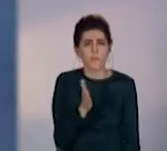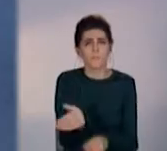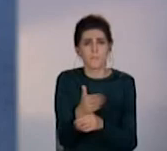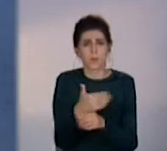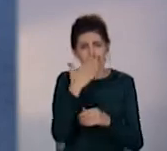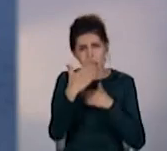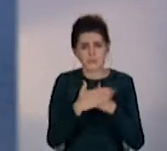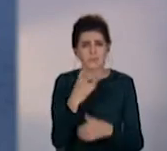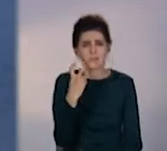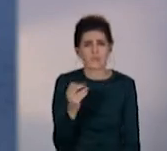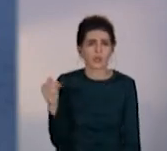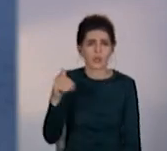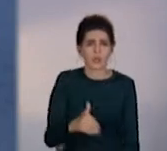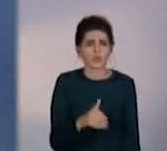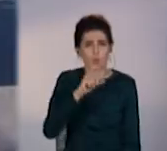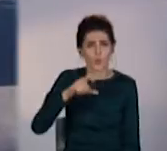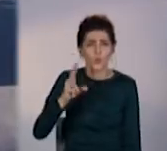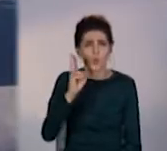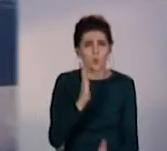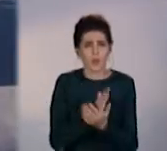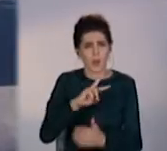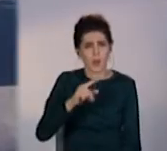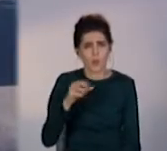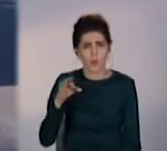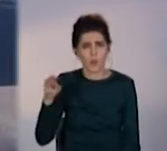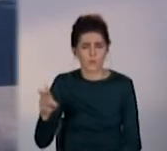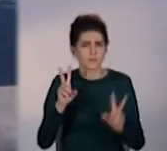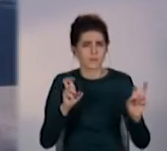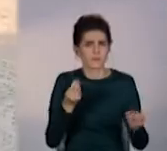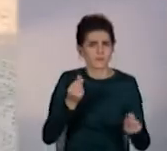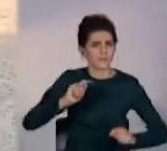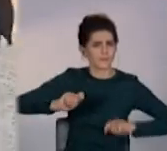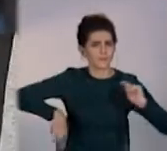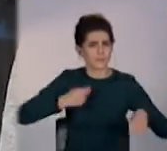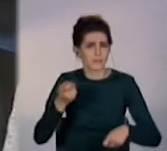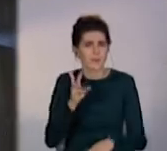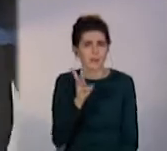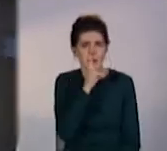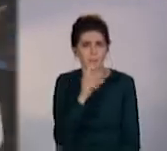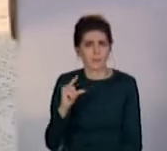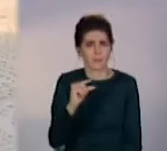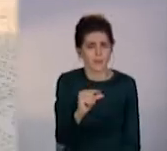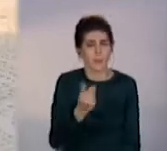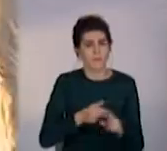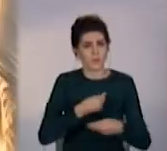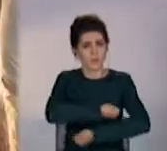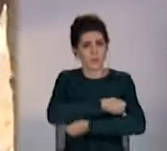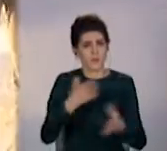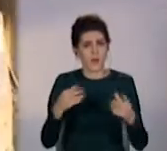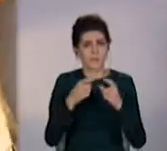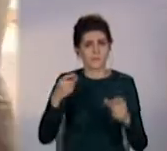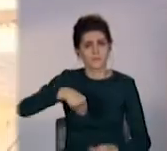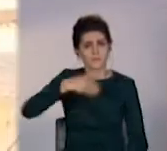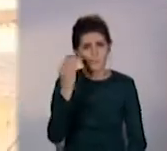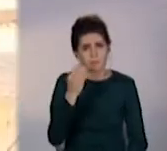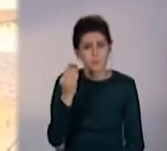тисяч пільговиків. Монетизація – це 400 мільйонів гривень, які при нововведенні потрібно буде роздати людям. Для міської скарбниці